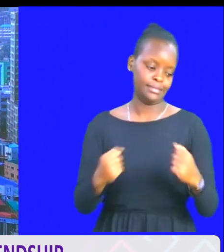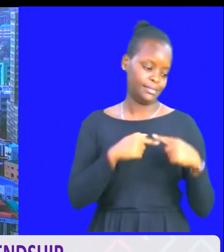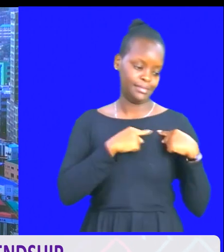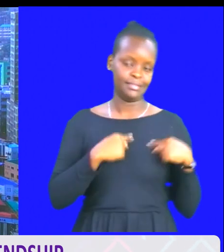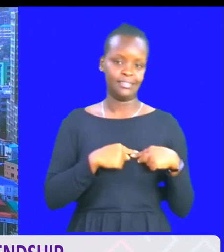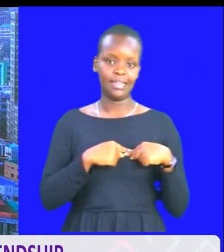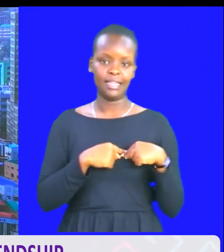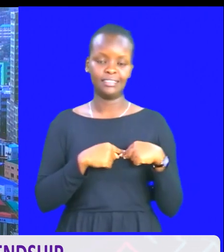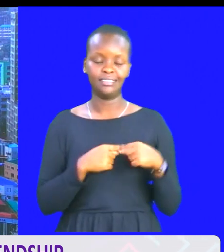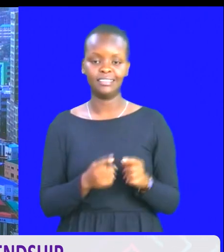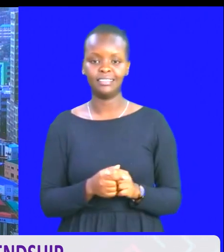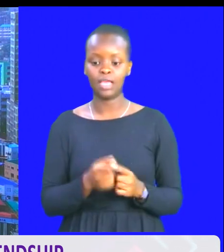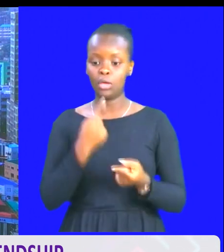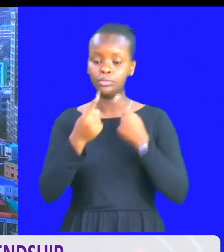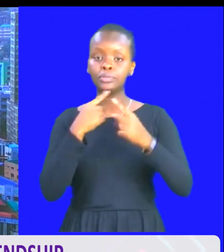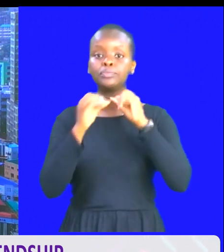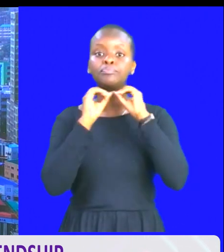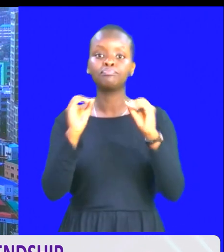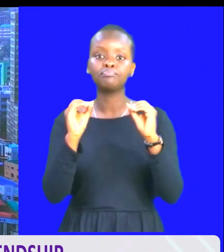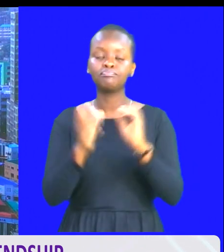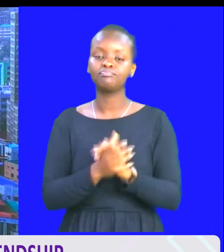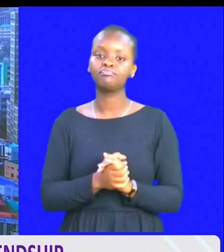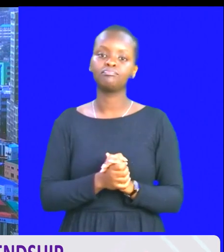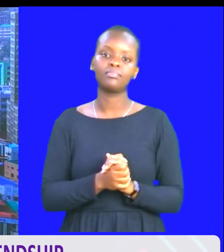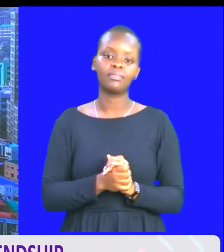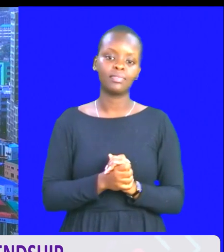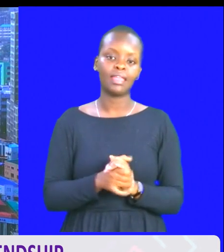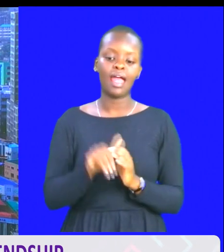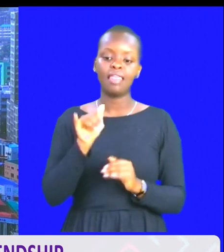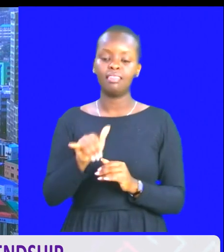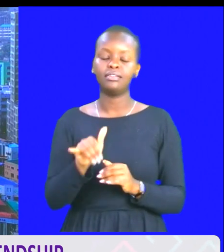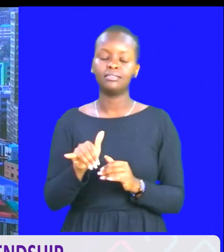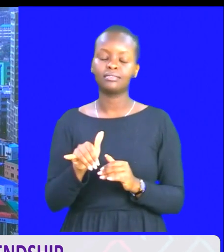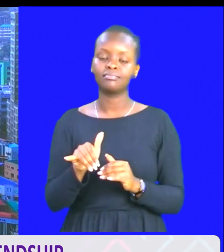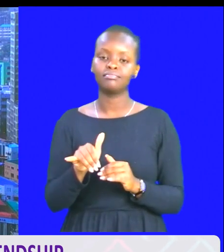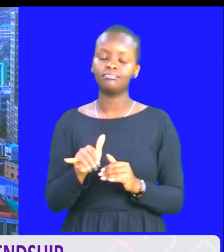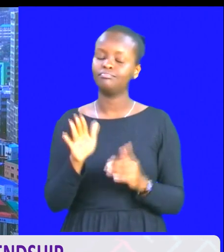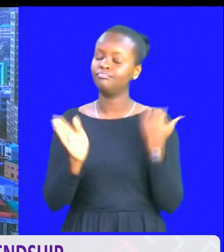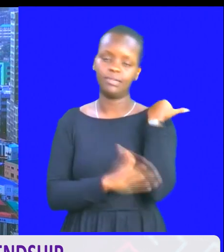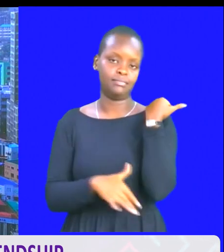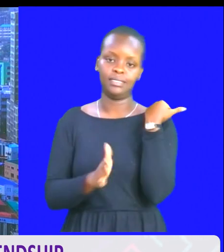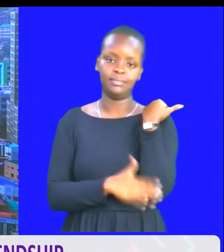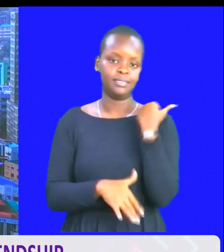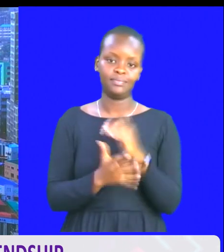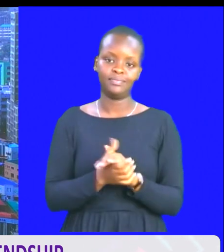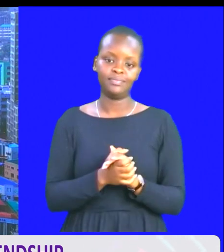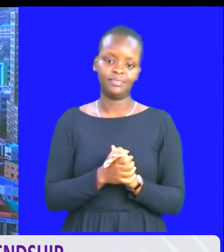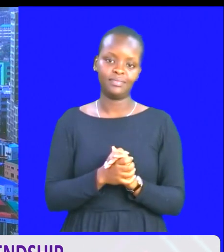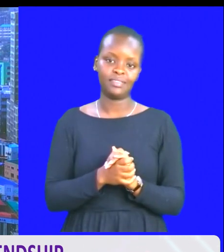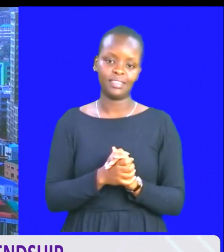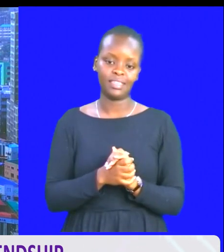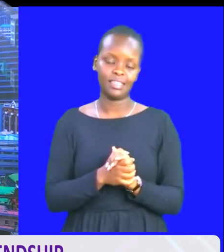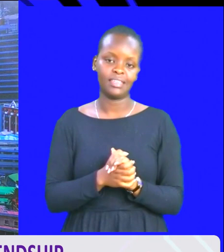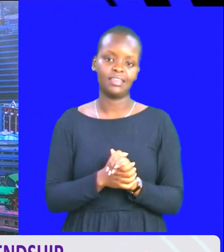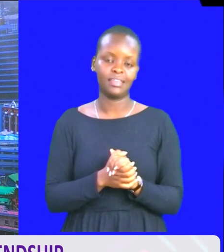tu wewe kazi yako ni kupiga tu mdomo. Yeah, by there, that is not being fair. And tonight, my man, don't cast stones for